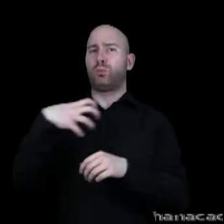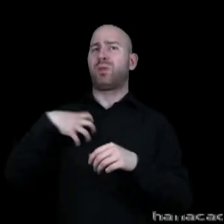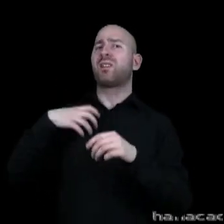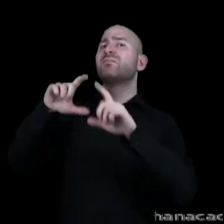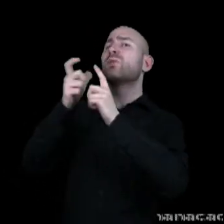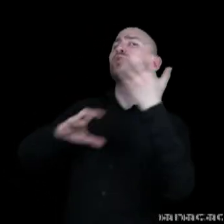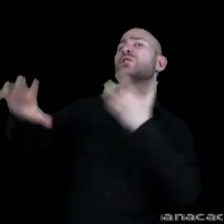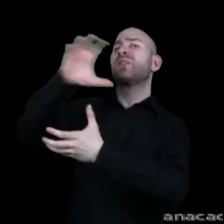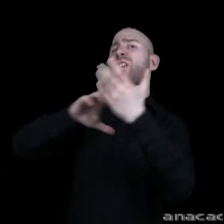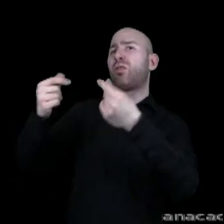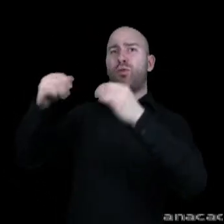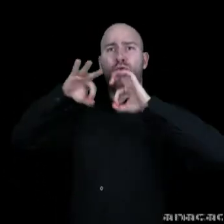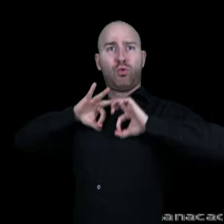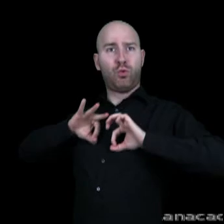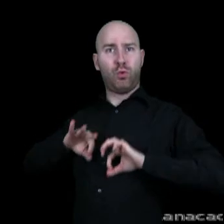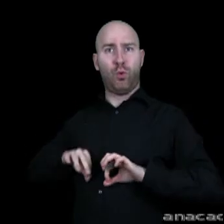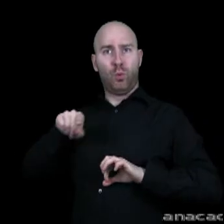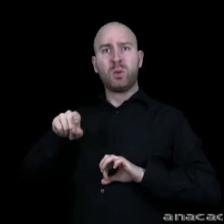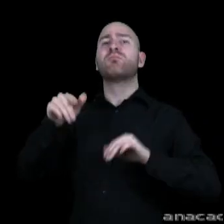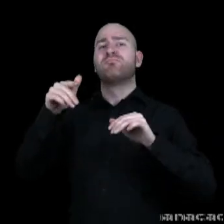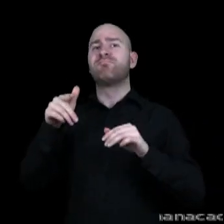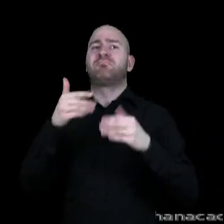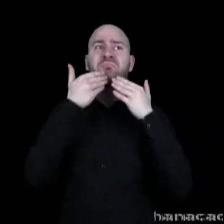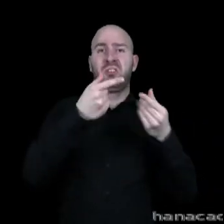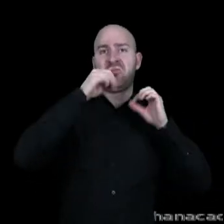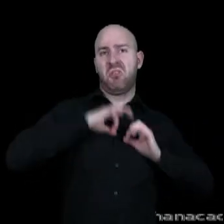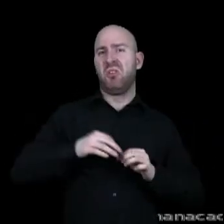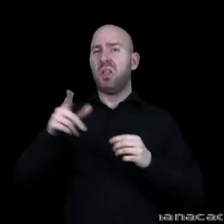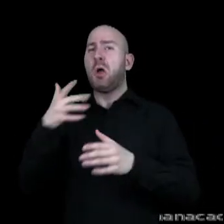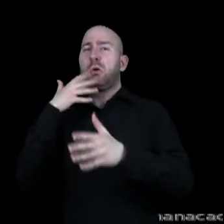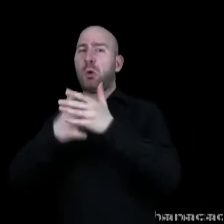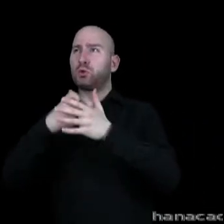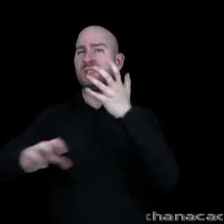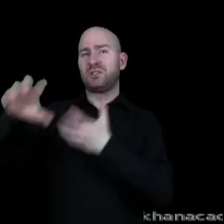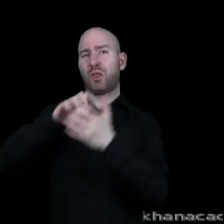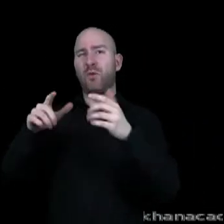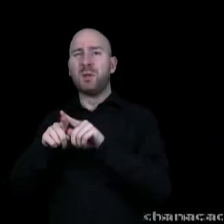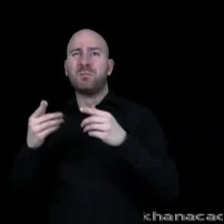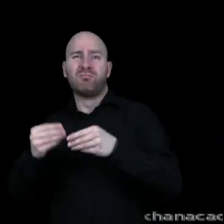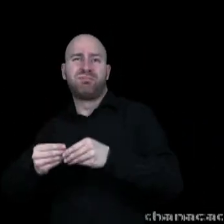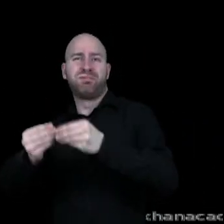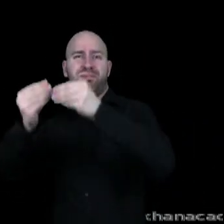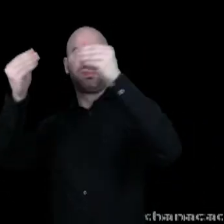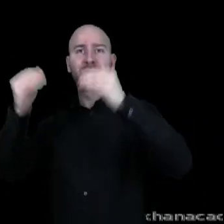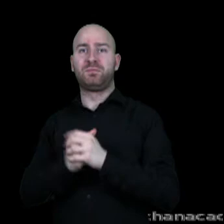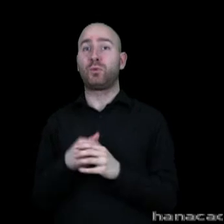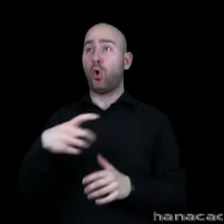globalny dochód w gospodarce może napędzać globalną konsumpcję. Konsumpcja w gospodarce.